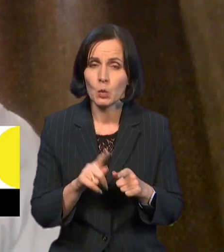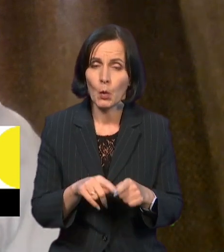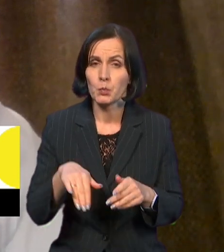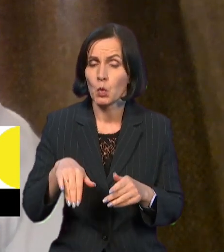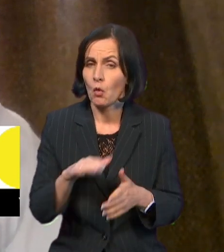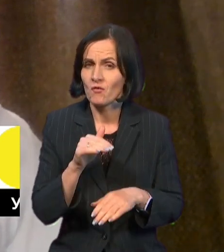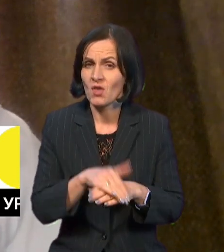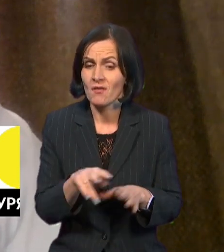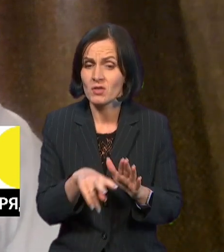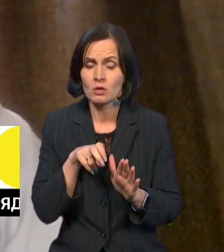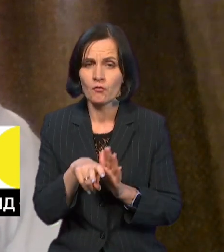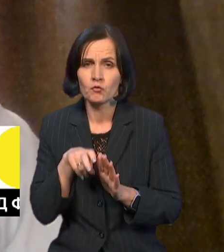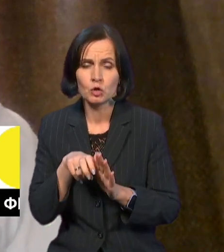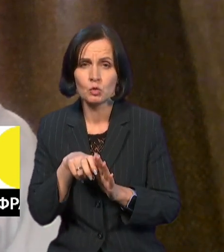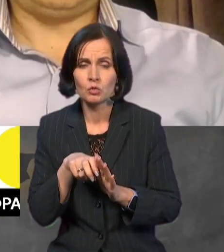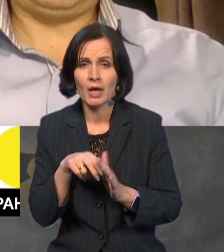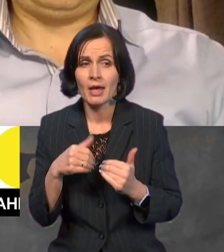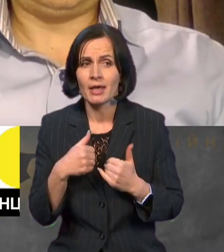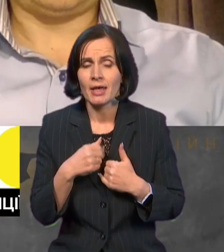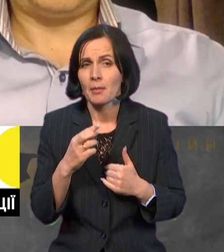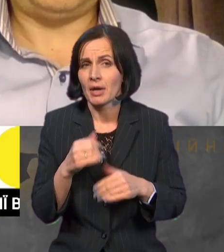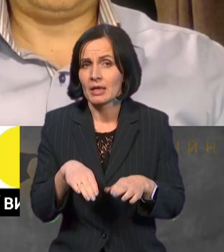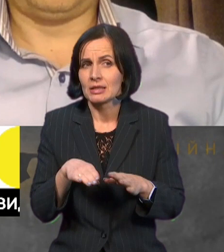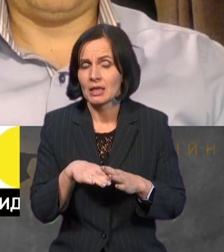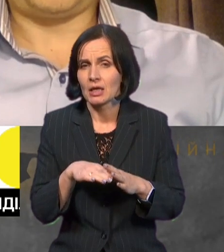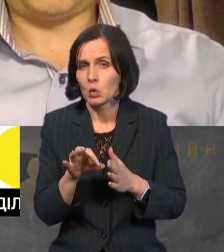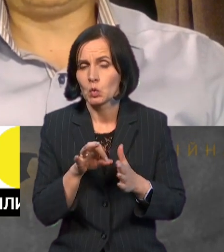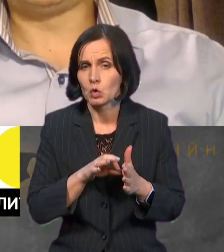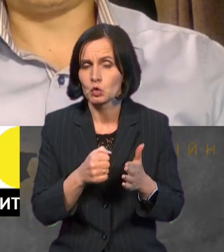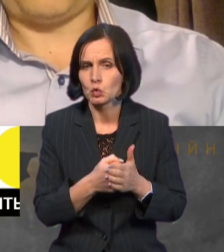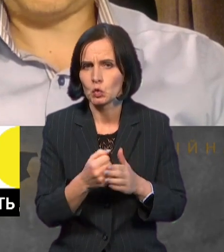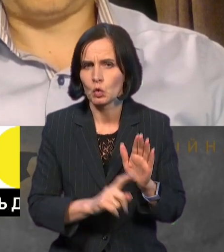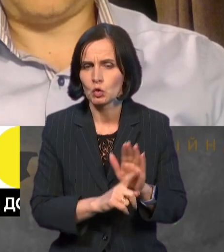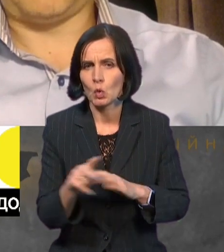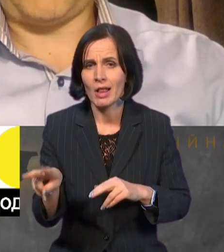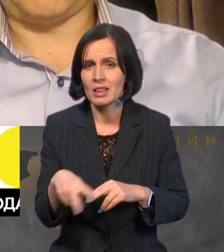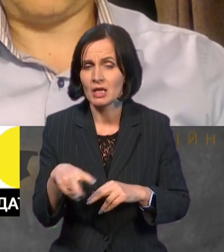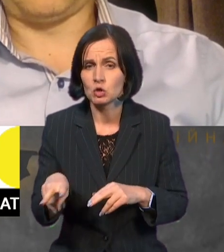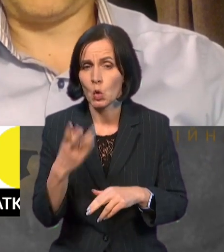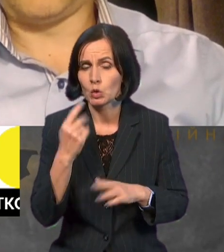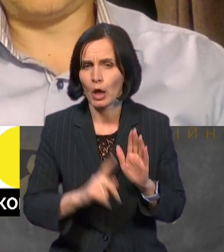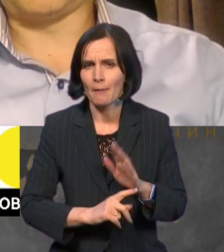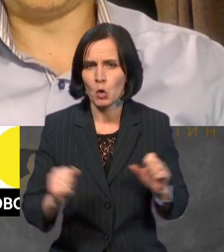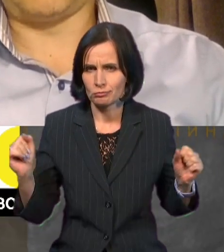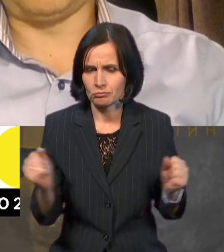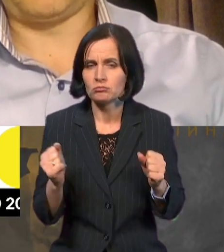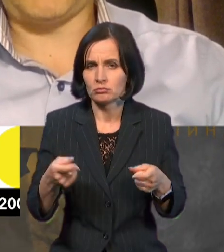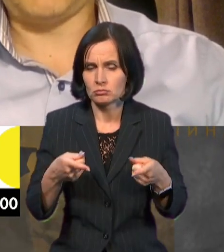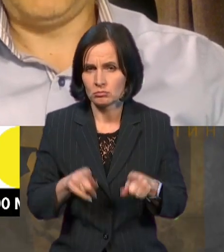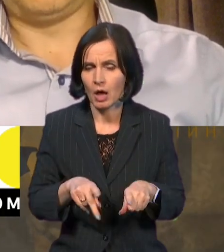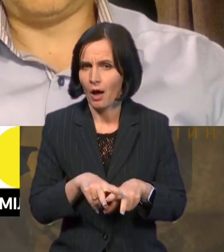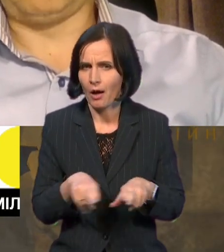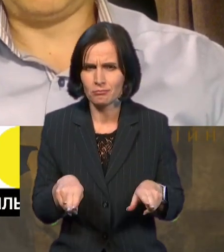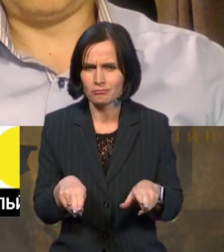потім фактично відключень, ну, я би так оцінив, що десь до початку листопада, коли вже почались холоди, от десь в такий же ж, напевно,